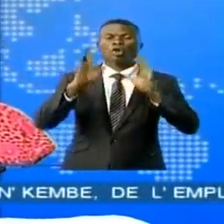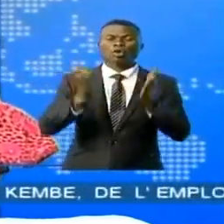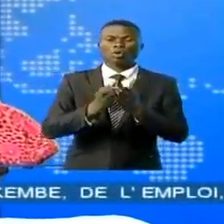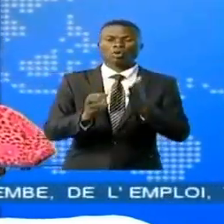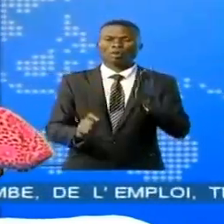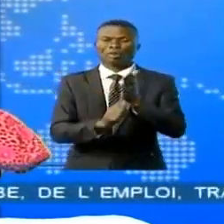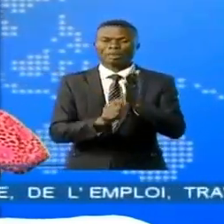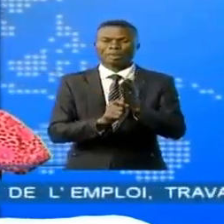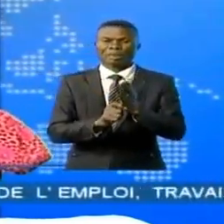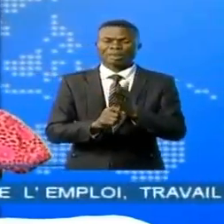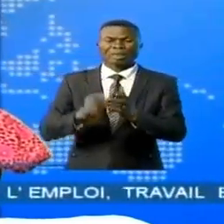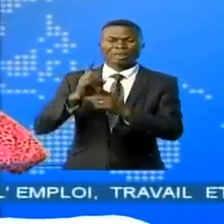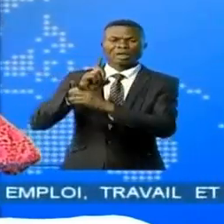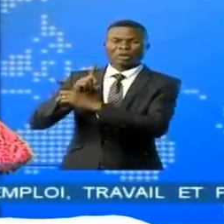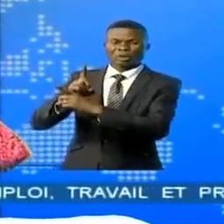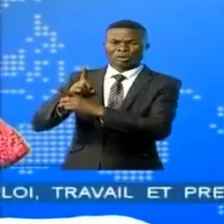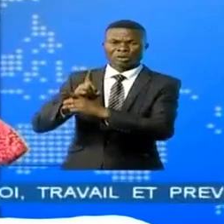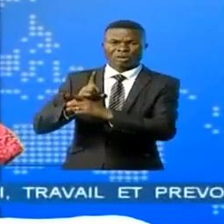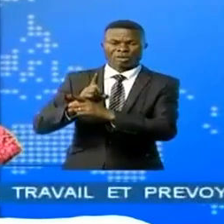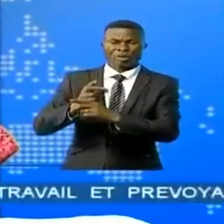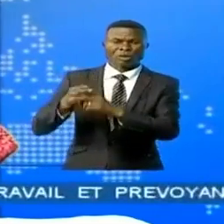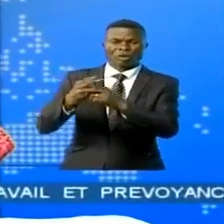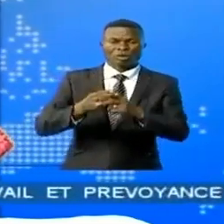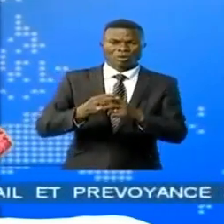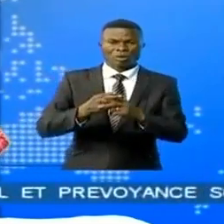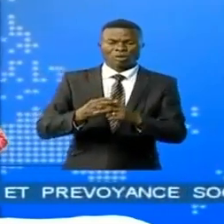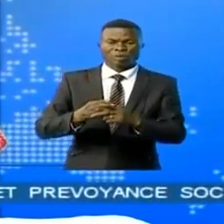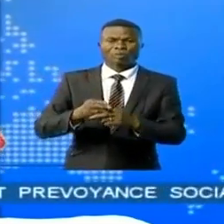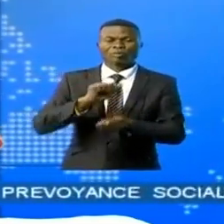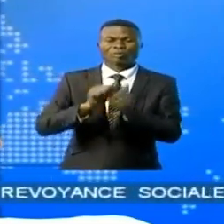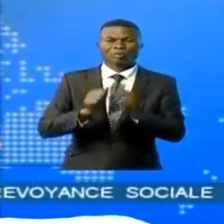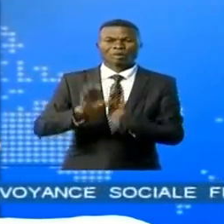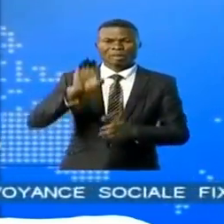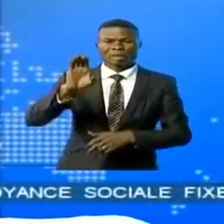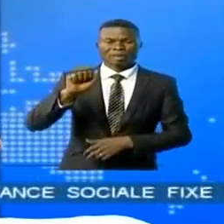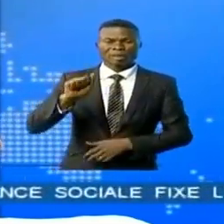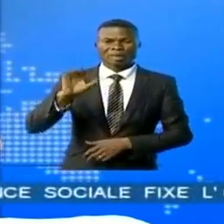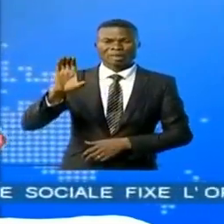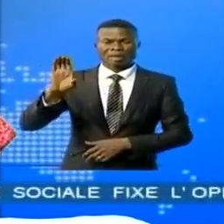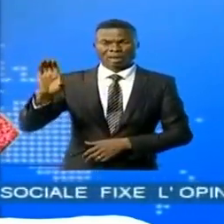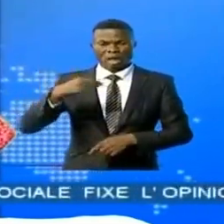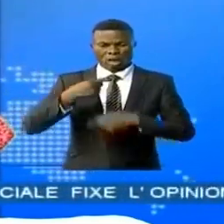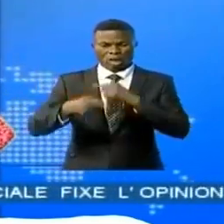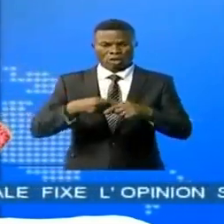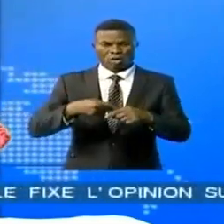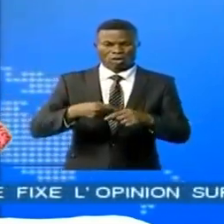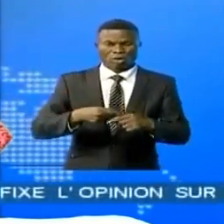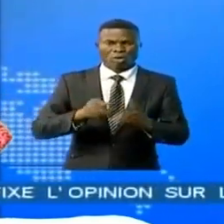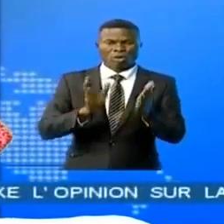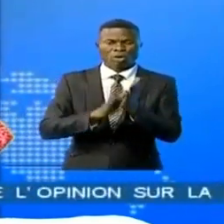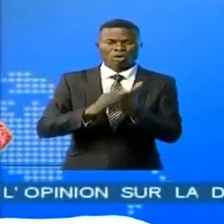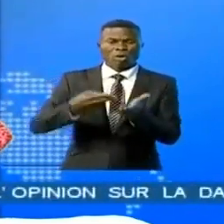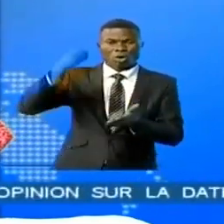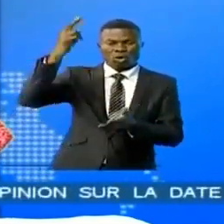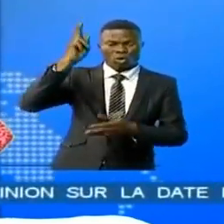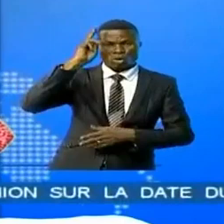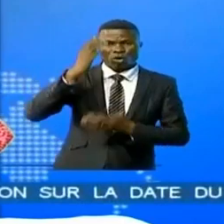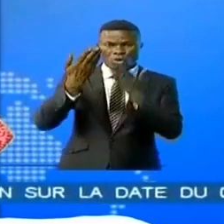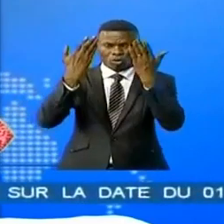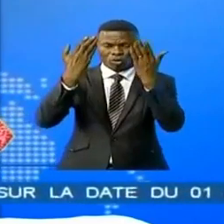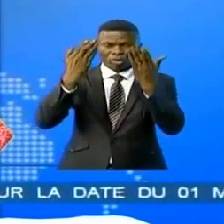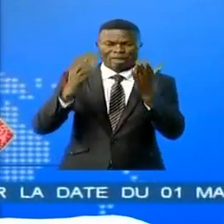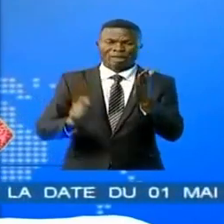de la défense sûreté sécurité de la ceeac a ouvert ses portes au collège des hautes études stratégiques et